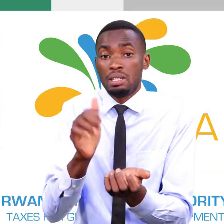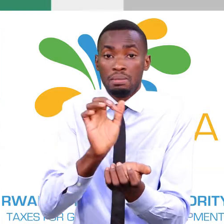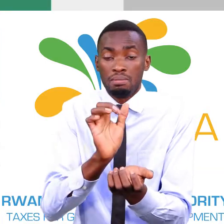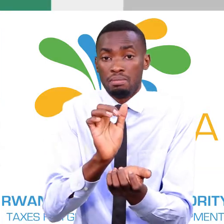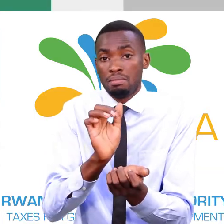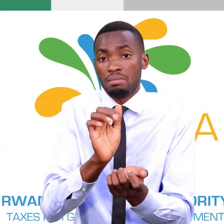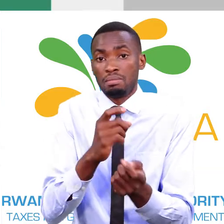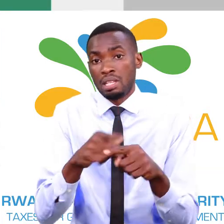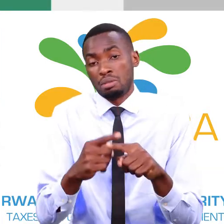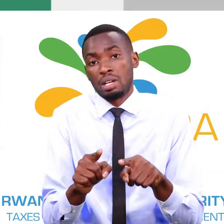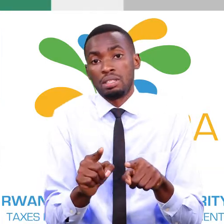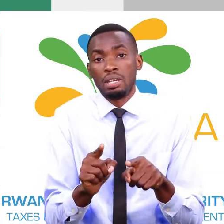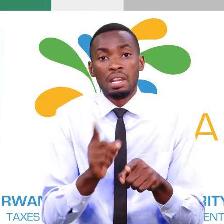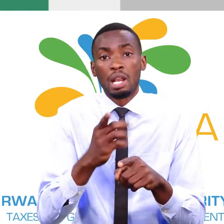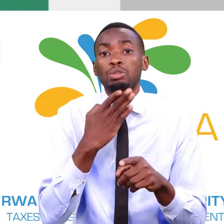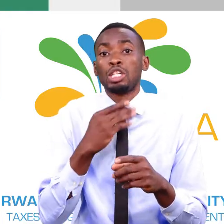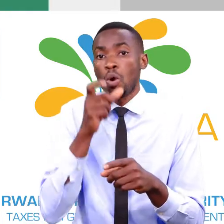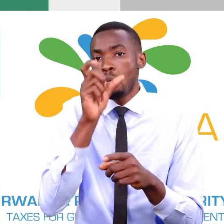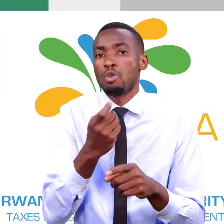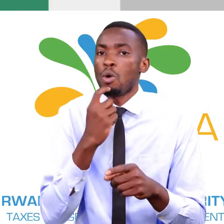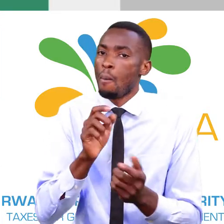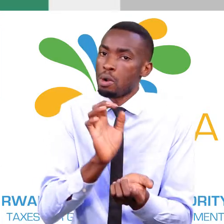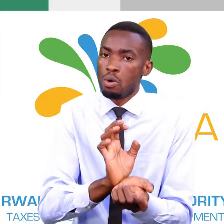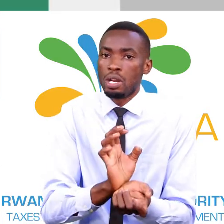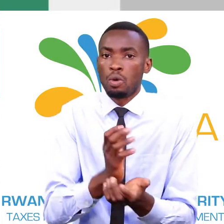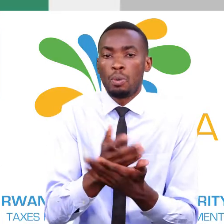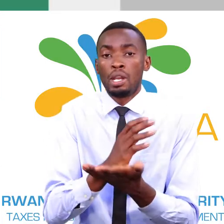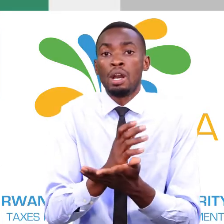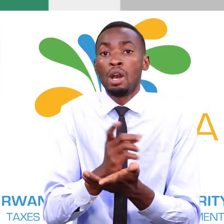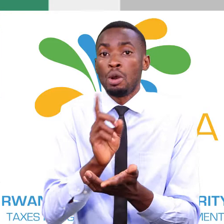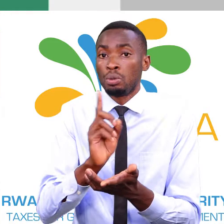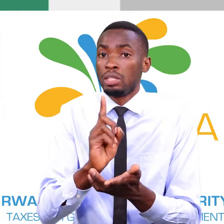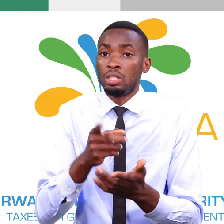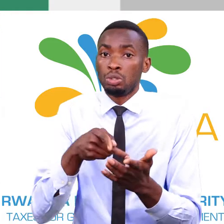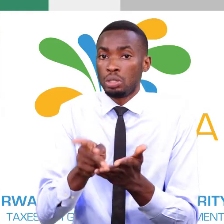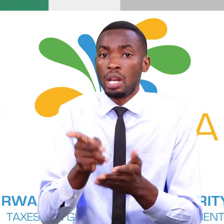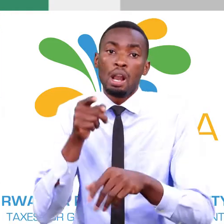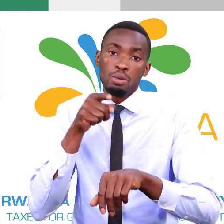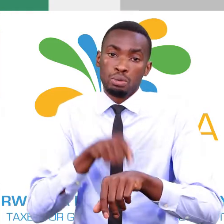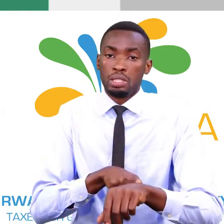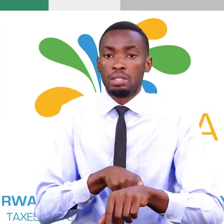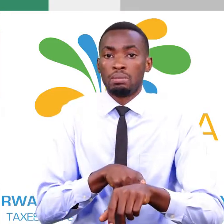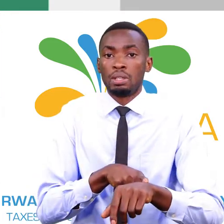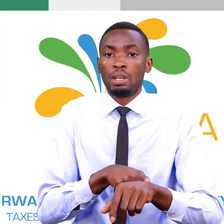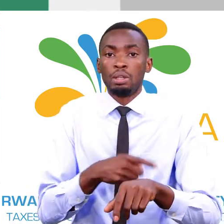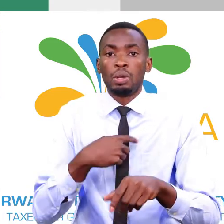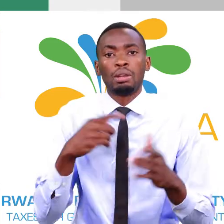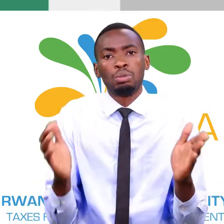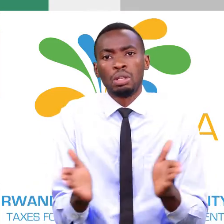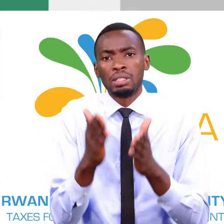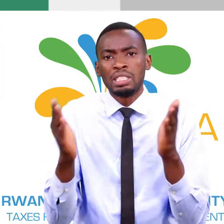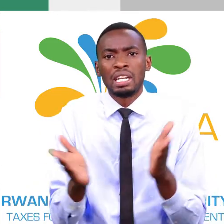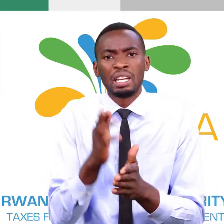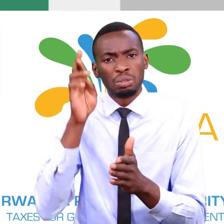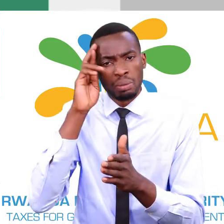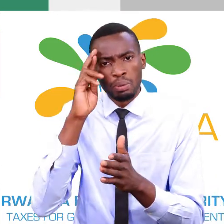by'ukuri hagira uwinjira mu bihano kubera kutamenyekanisha umusoro cyangwa se kutawishyurira igihe turabashishikariza rero ko mu by'ukuri